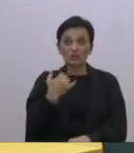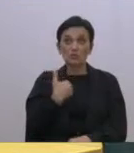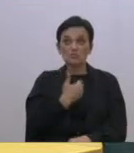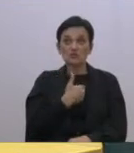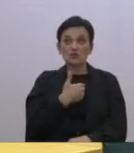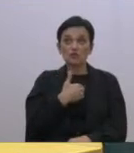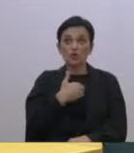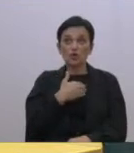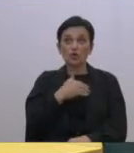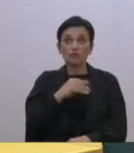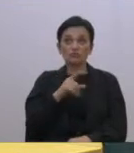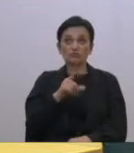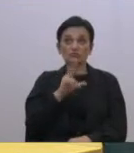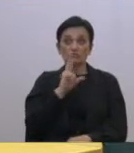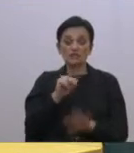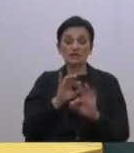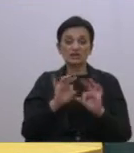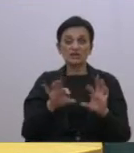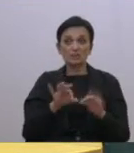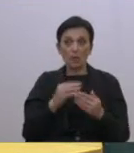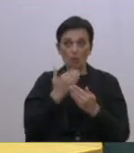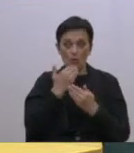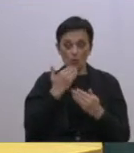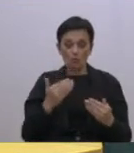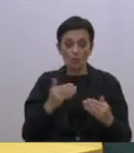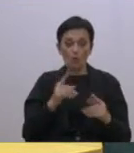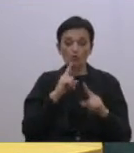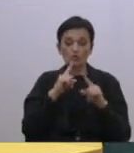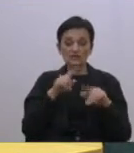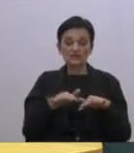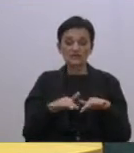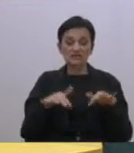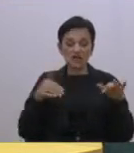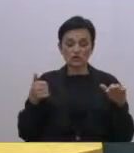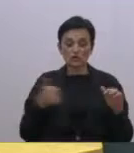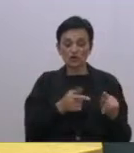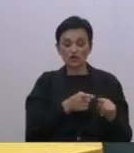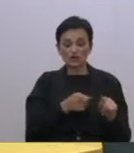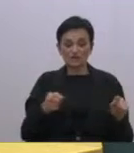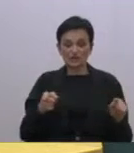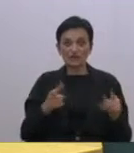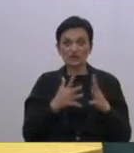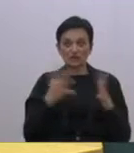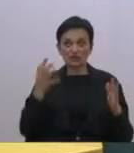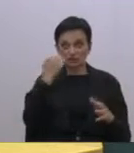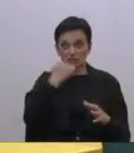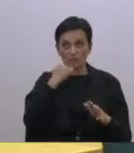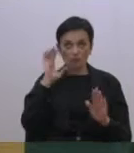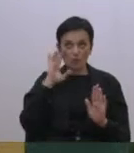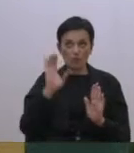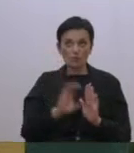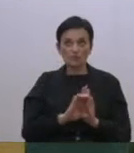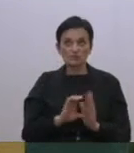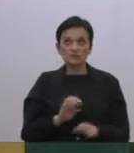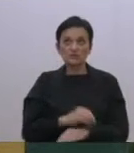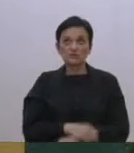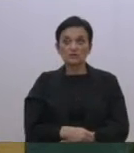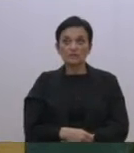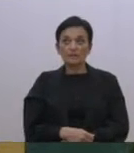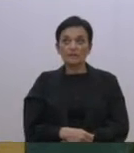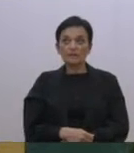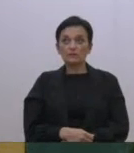მინდოდა აი ამ ბოლო სასესიო კვირას, და დიდი მადლობა, რომ მომისმინეთ.